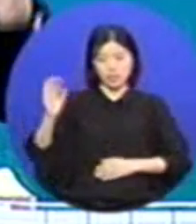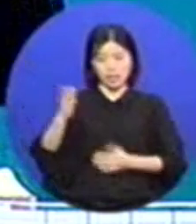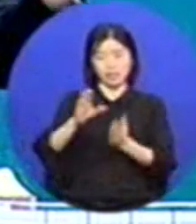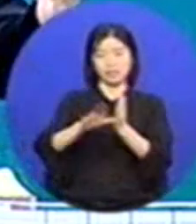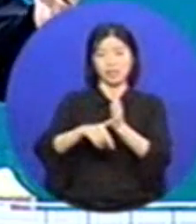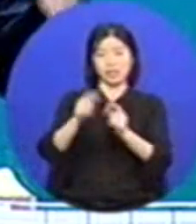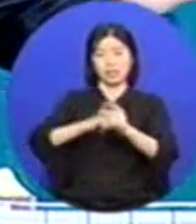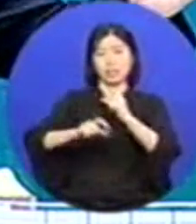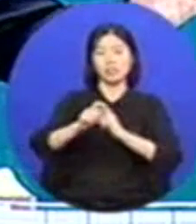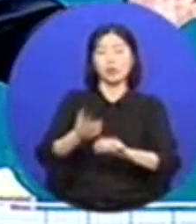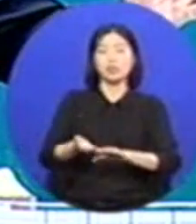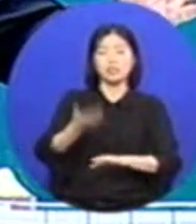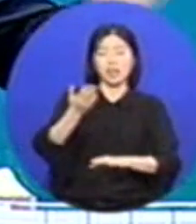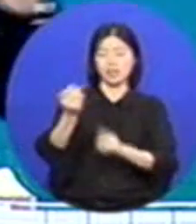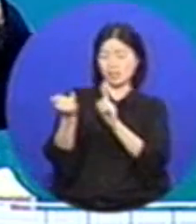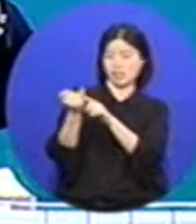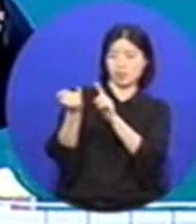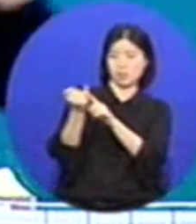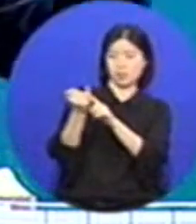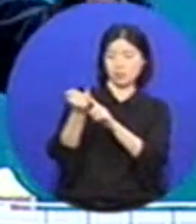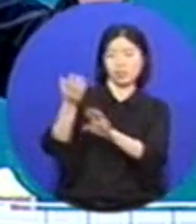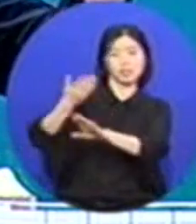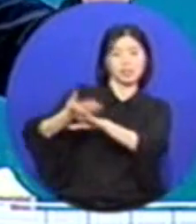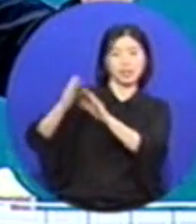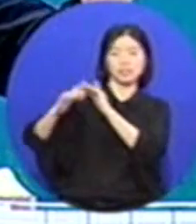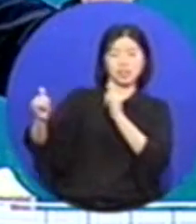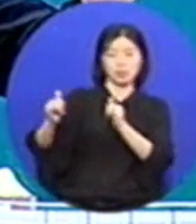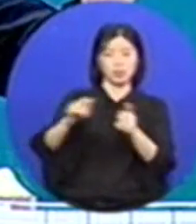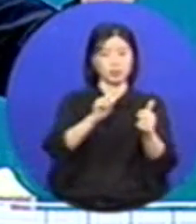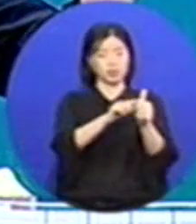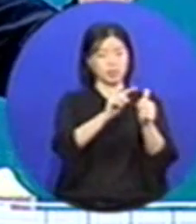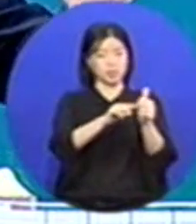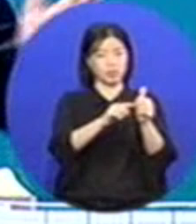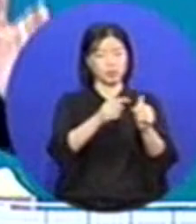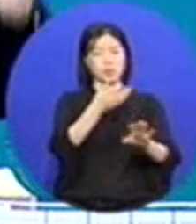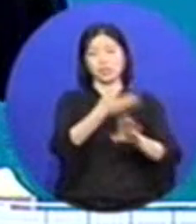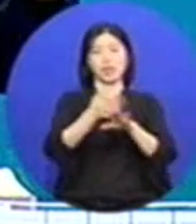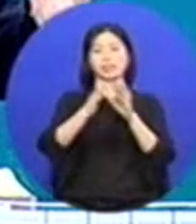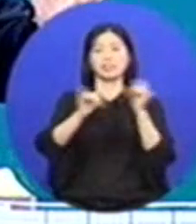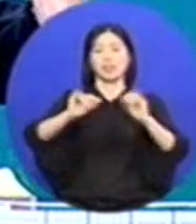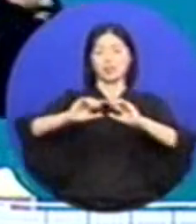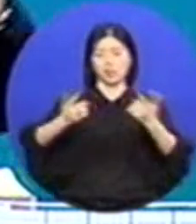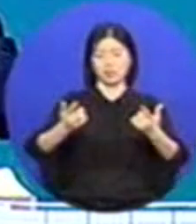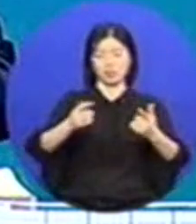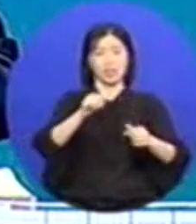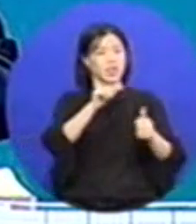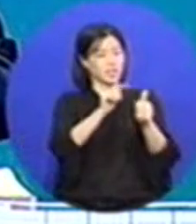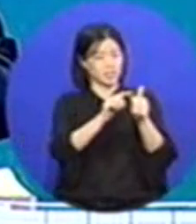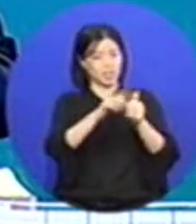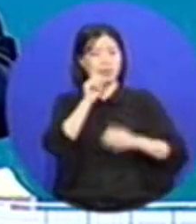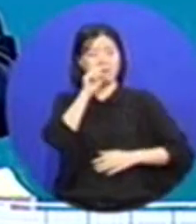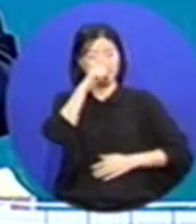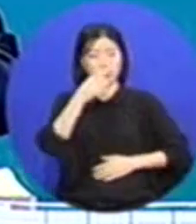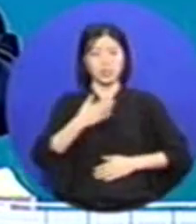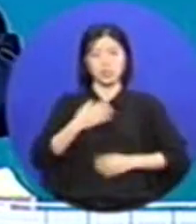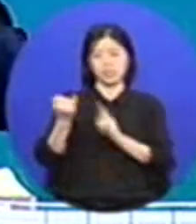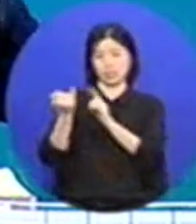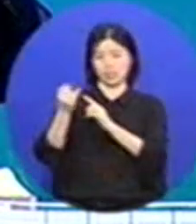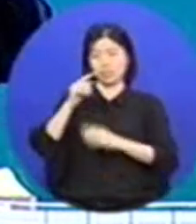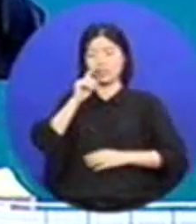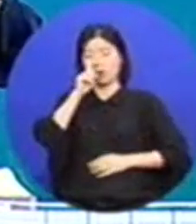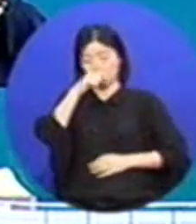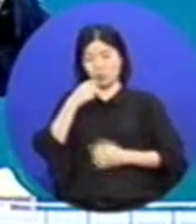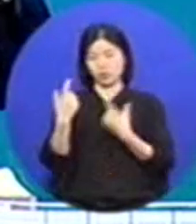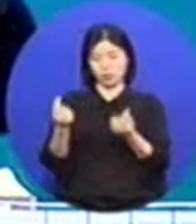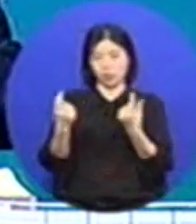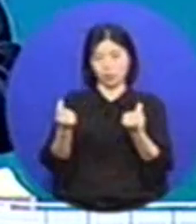안에는 남이 아니고 남편도 다른 사람이 아니에요 그의 허물이 곳 내어 무리고 그저 그의